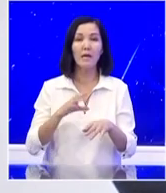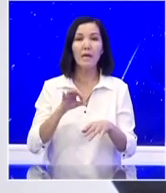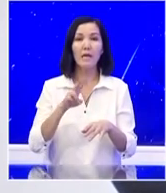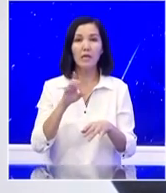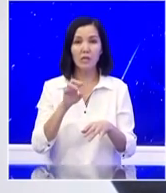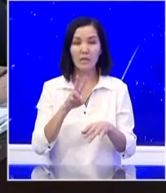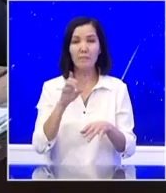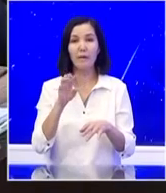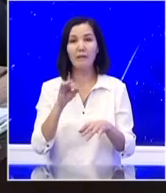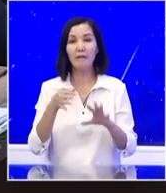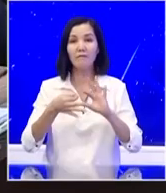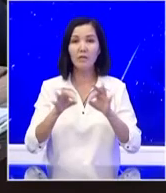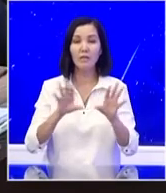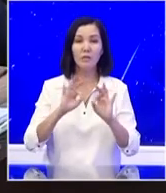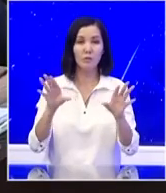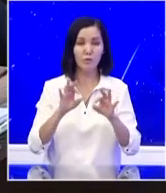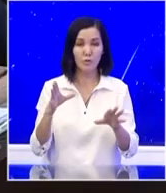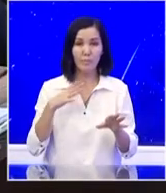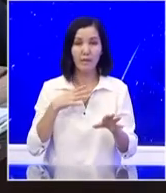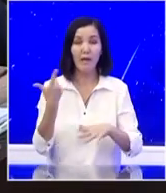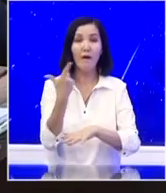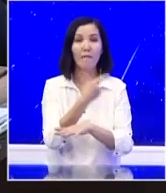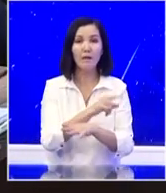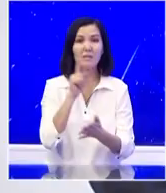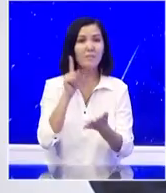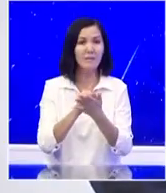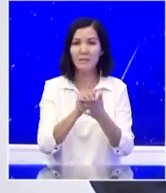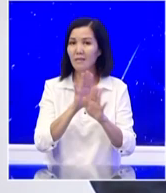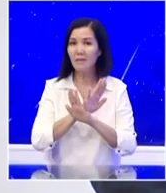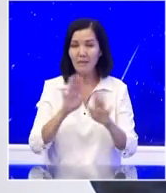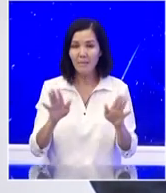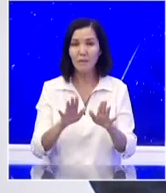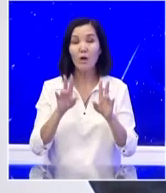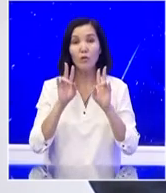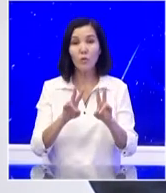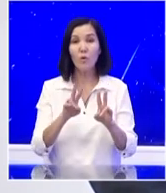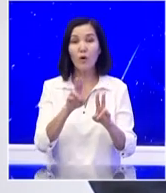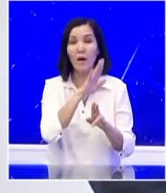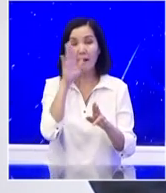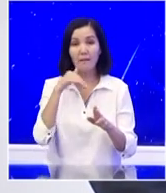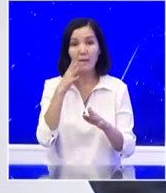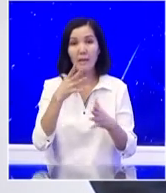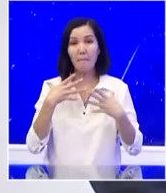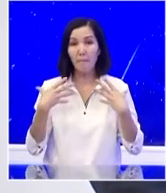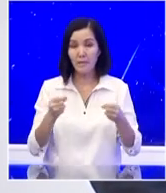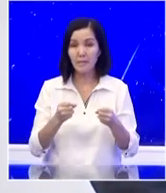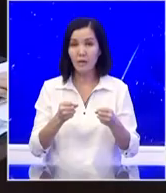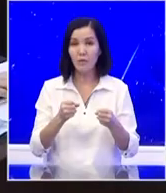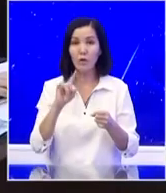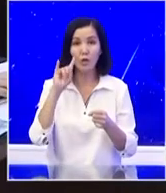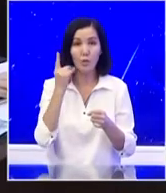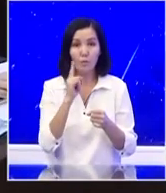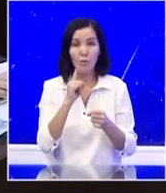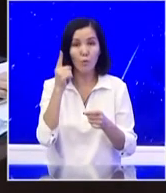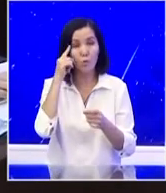Біртанов тәппіштеп түсіндіріп берді. Оның айтуынша, вакцина мәжбүрлі түрде жасалмайды, бірақ әрбір атана бала денсаулығына жауапты екен